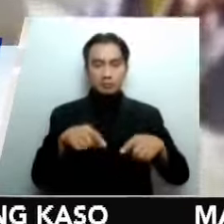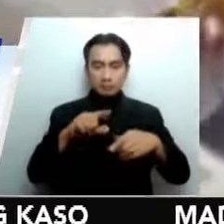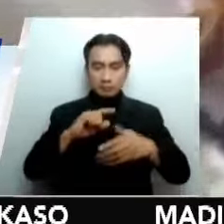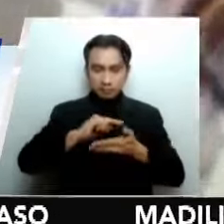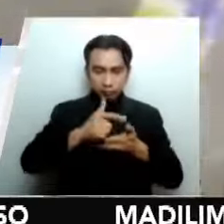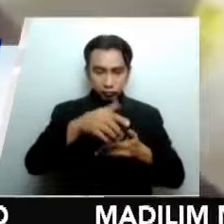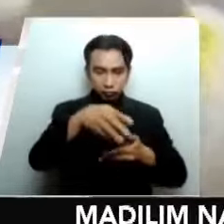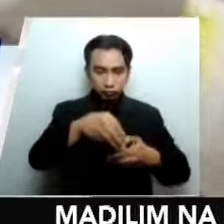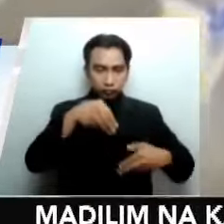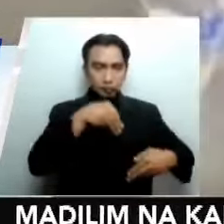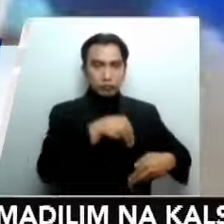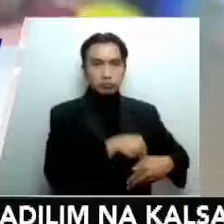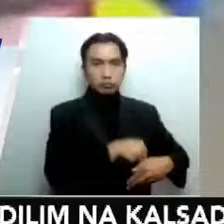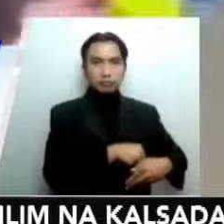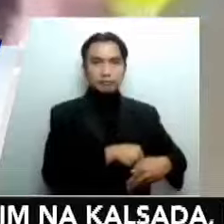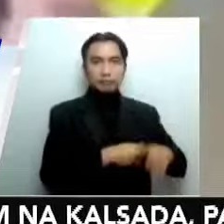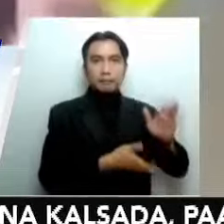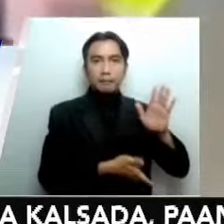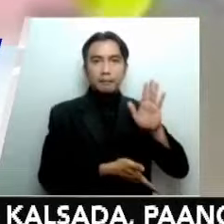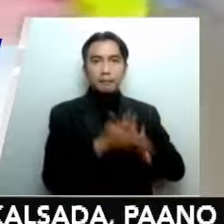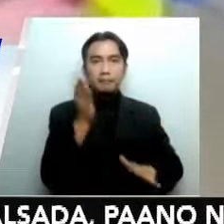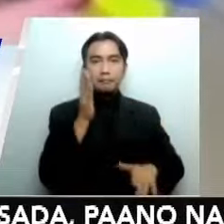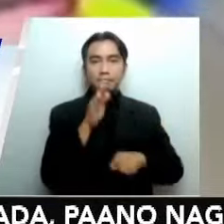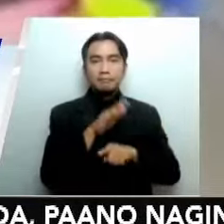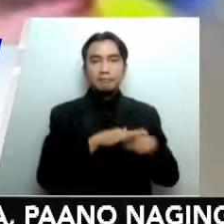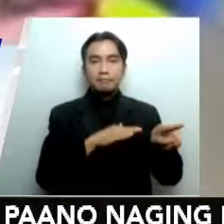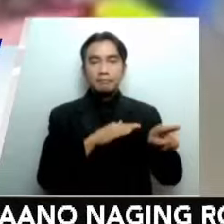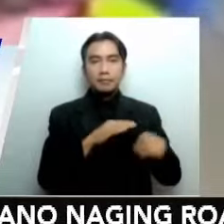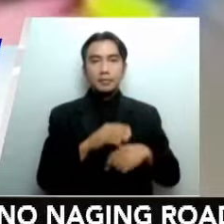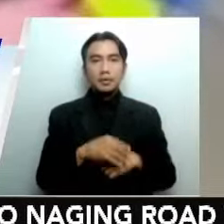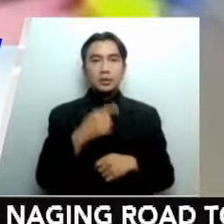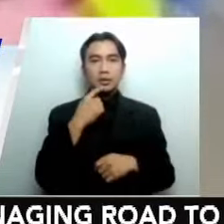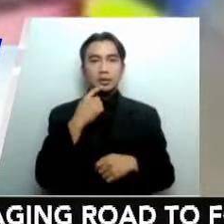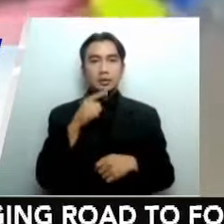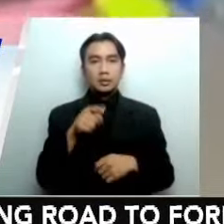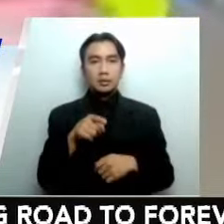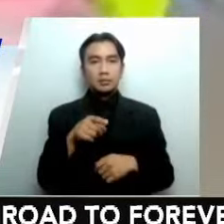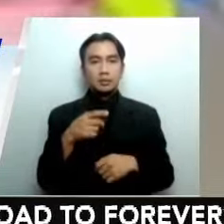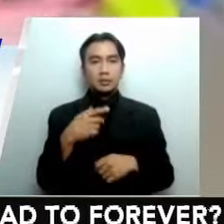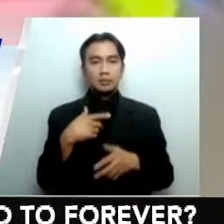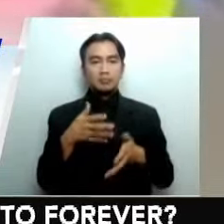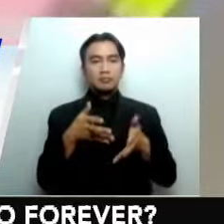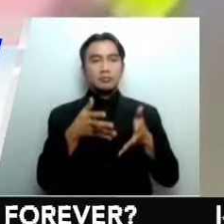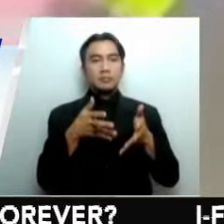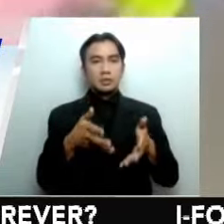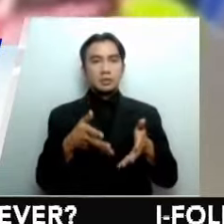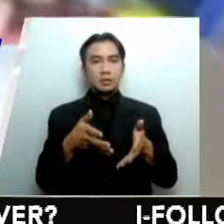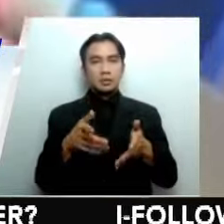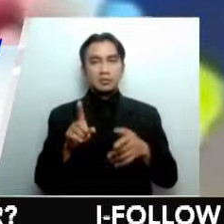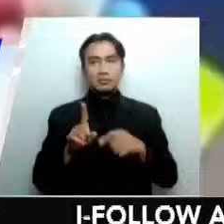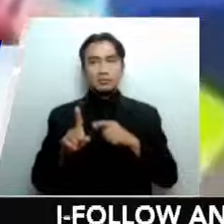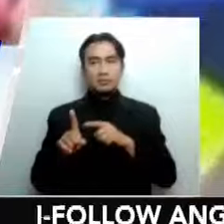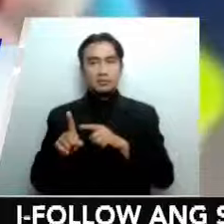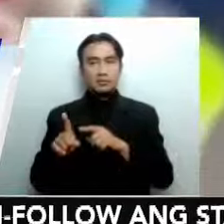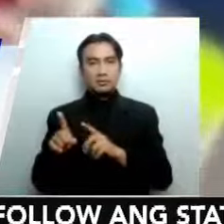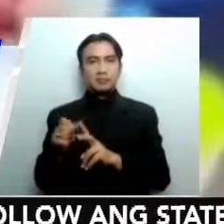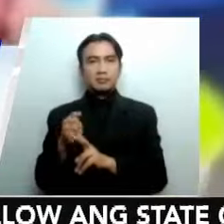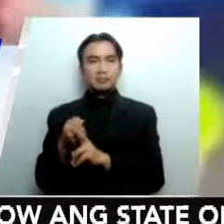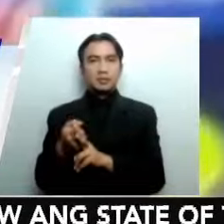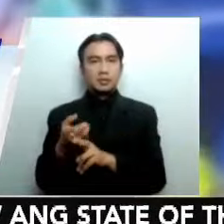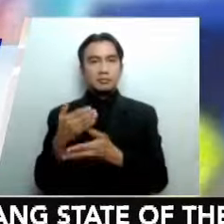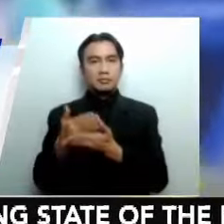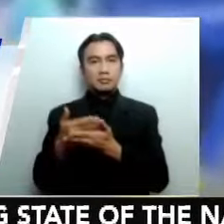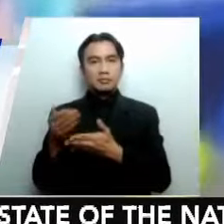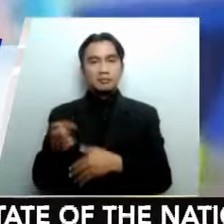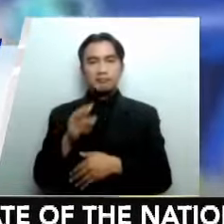na umalis. Ayon sa biktima, saglit siyang iniwan ang laptop sa tindahan para bumili ng tubig. Isinumbong na ito sa